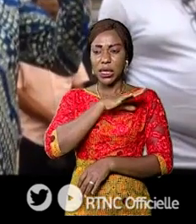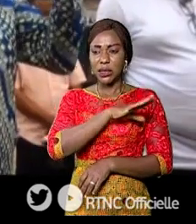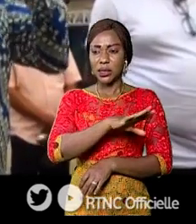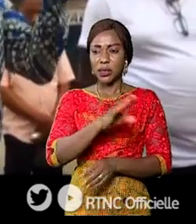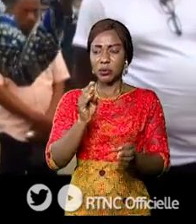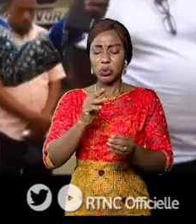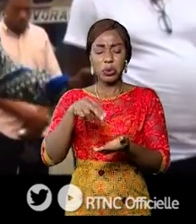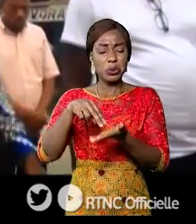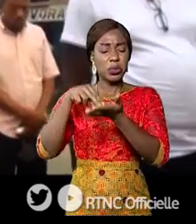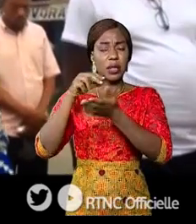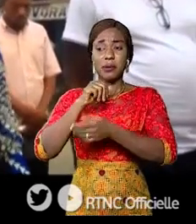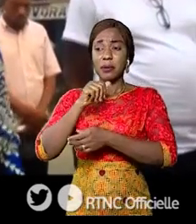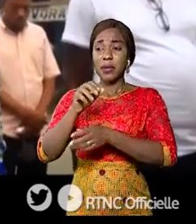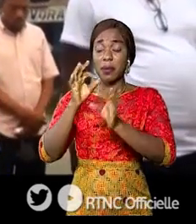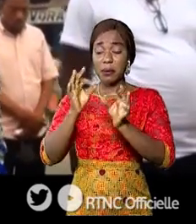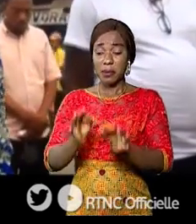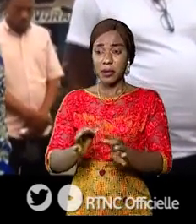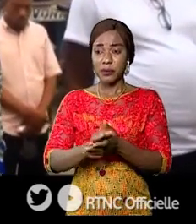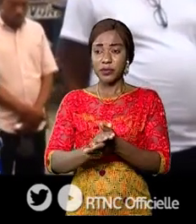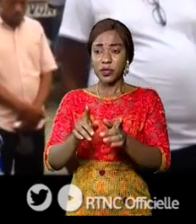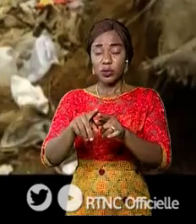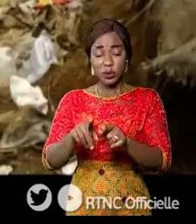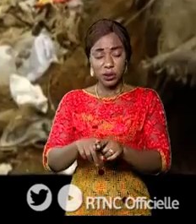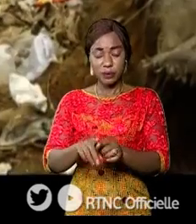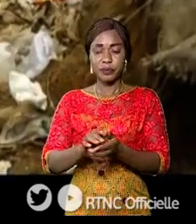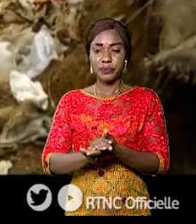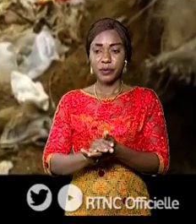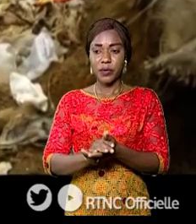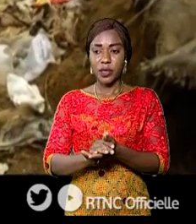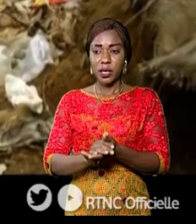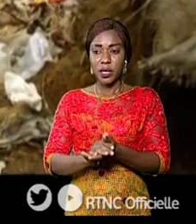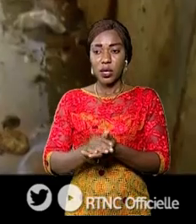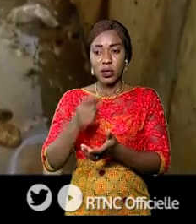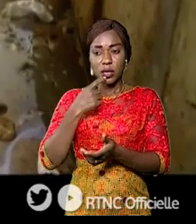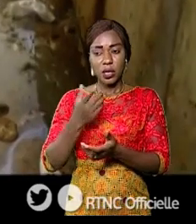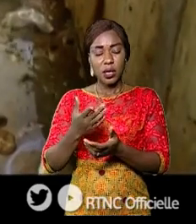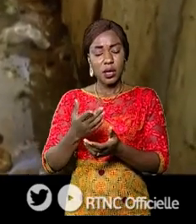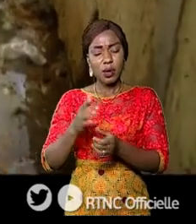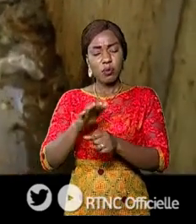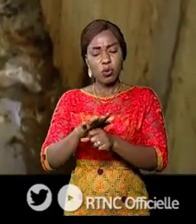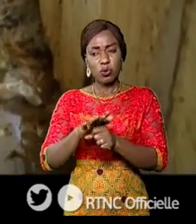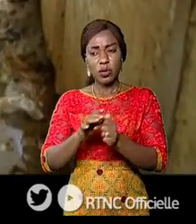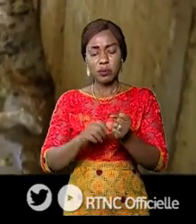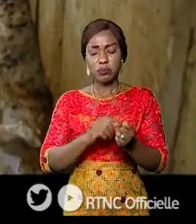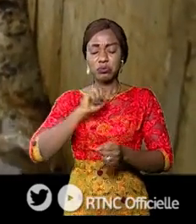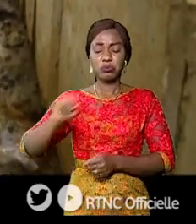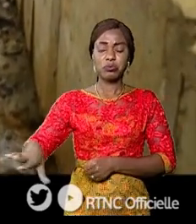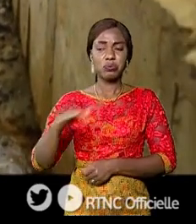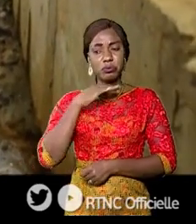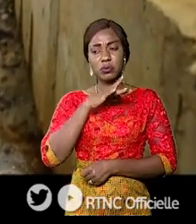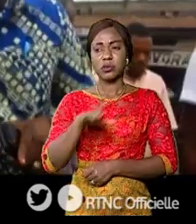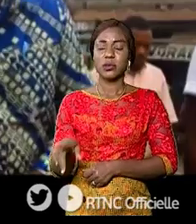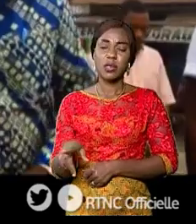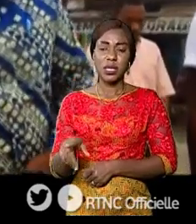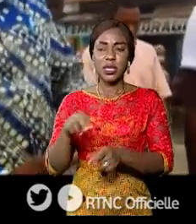Les responsables de Adiconstruct déplorent cependant la mauvaise utilisation des caniveaux. Tous les déchets que l'on y jette risquent un